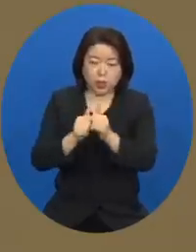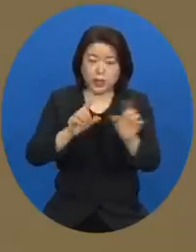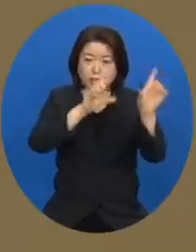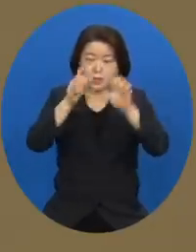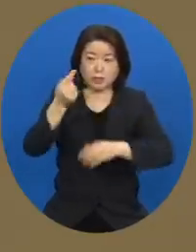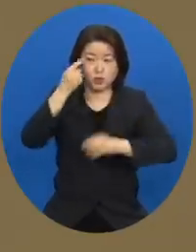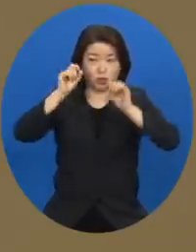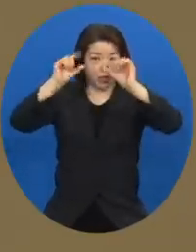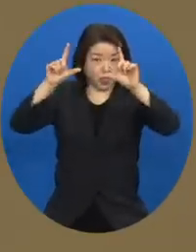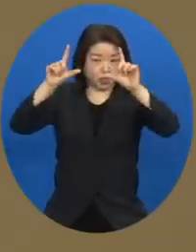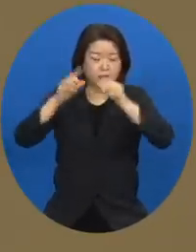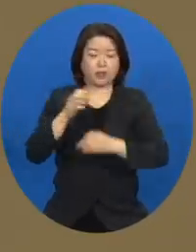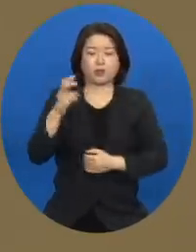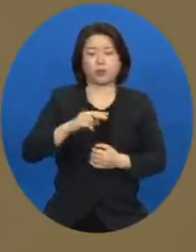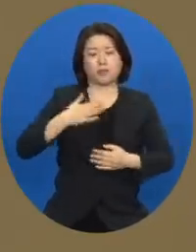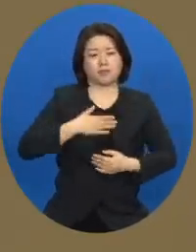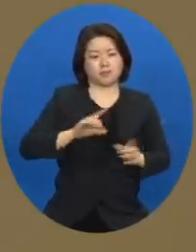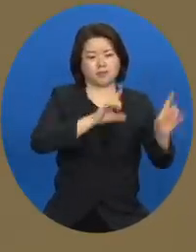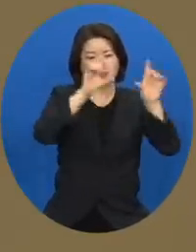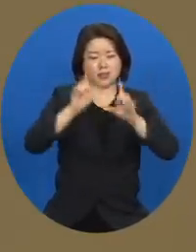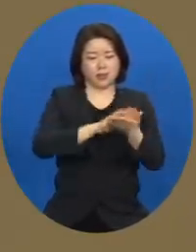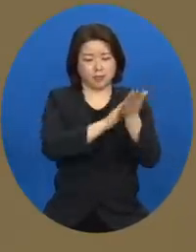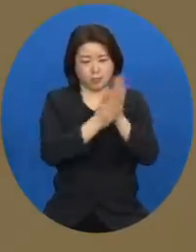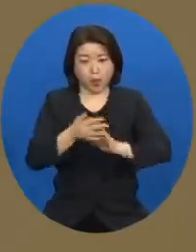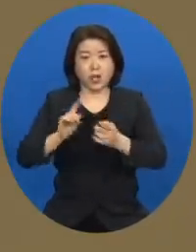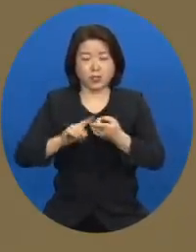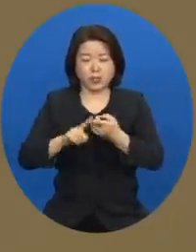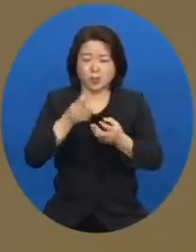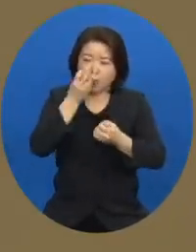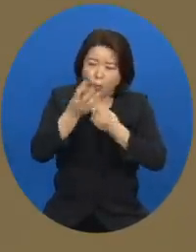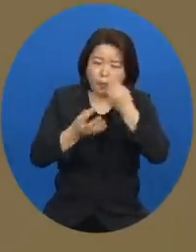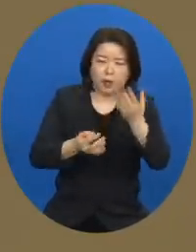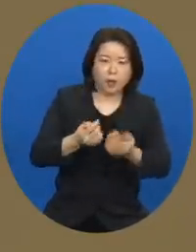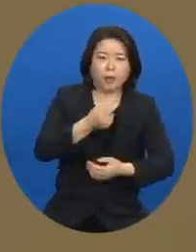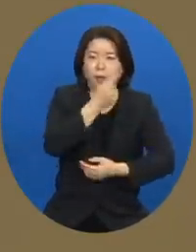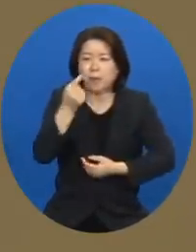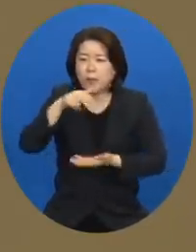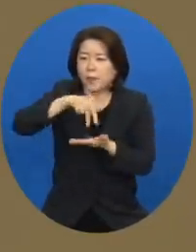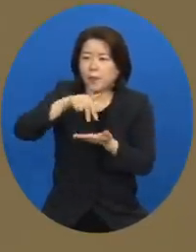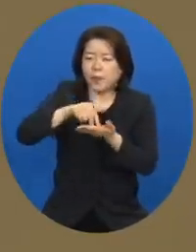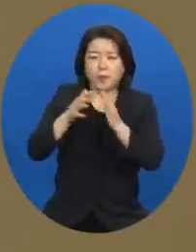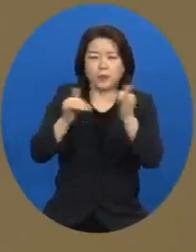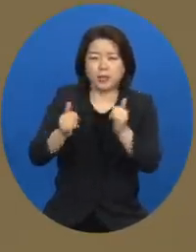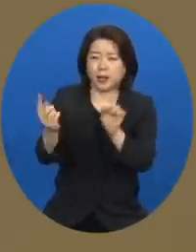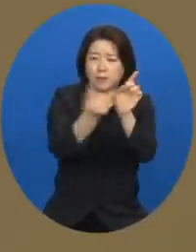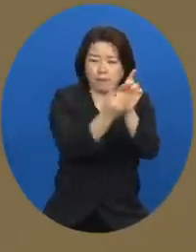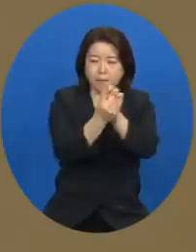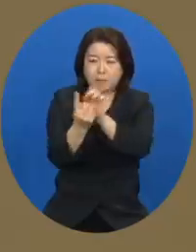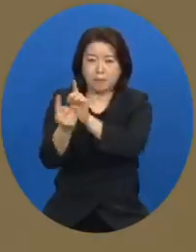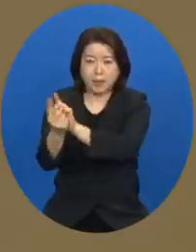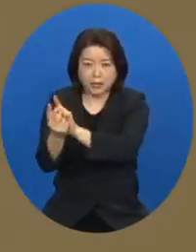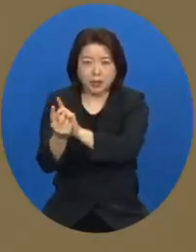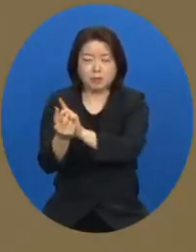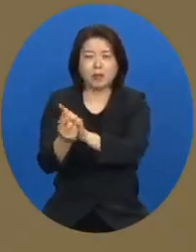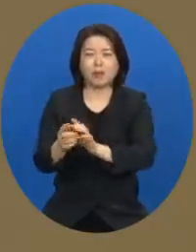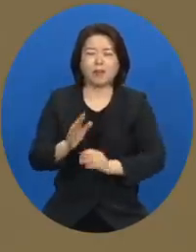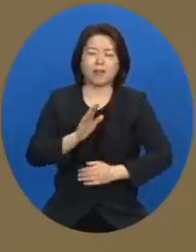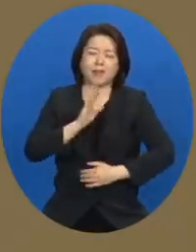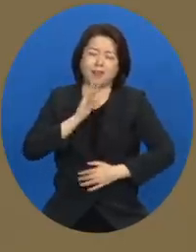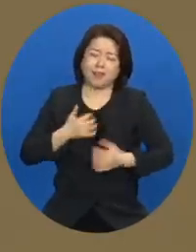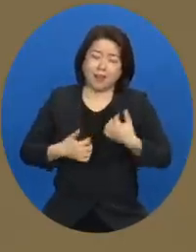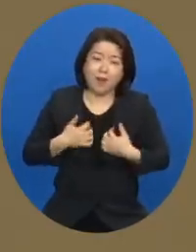것과 삶의 변화에 대해서 고백하고 간증하는 분들을 만나면 정말